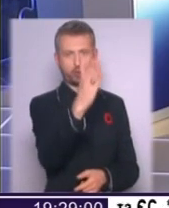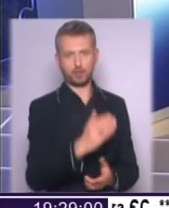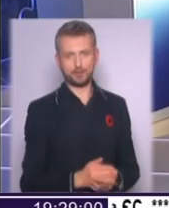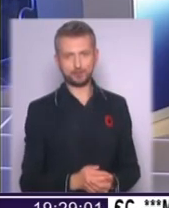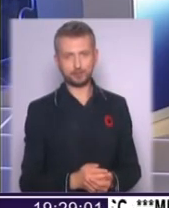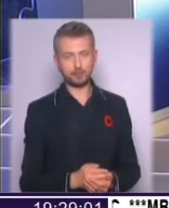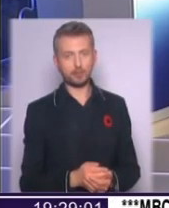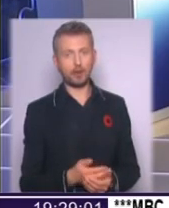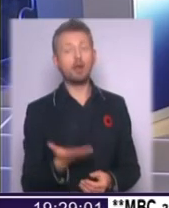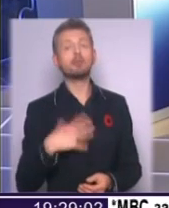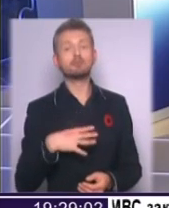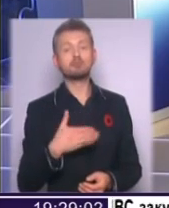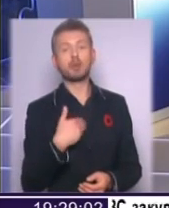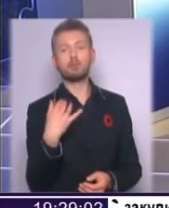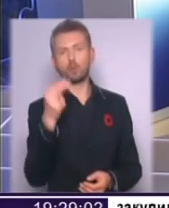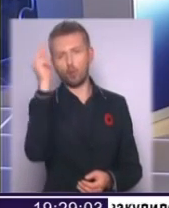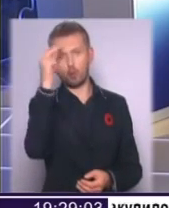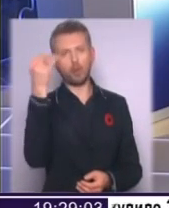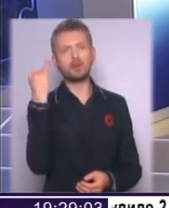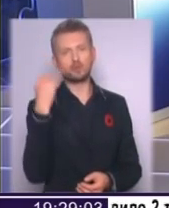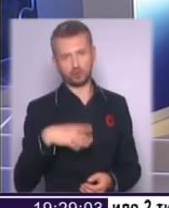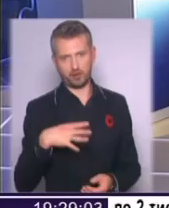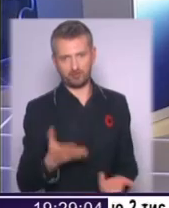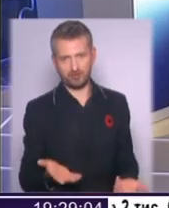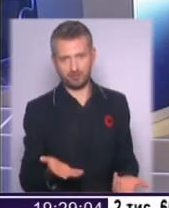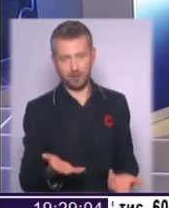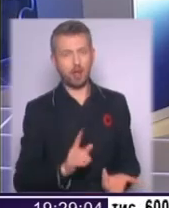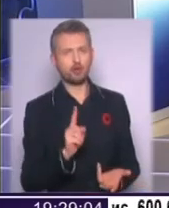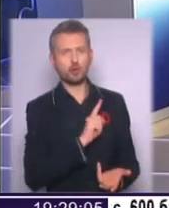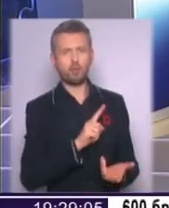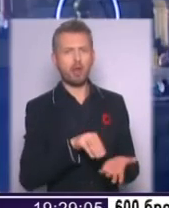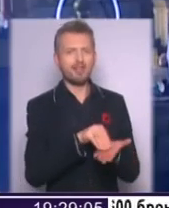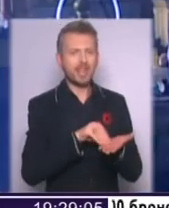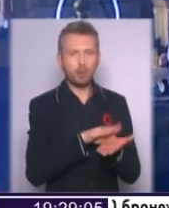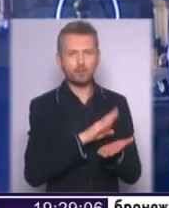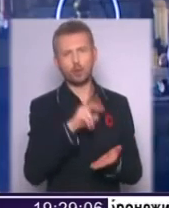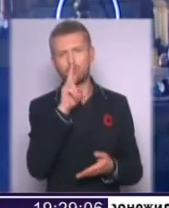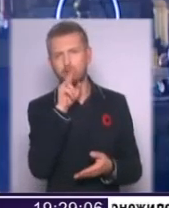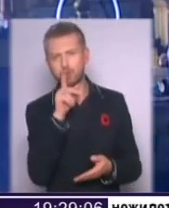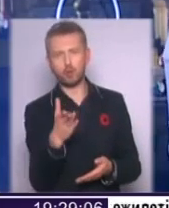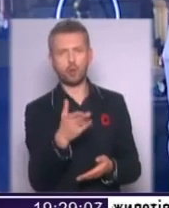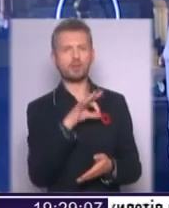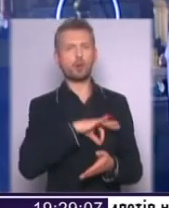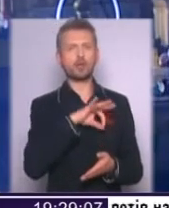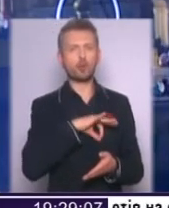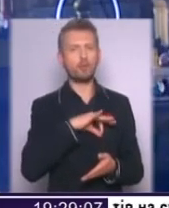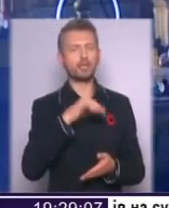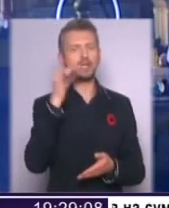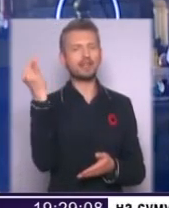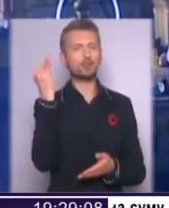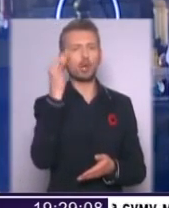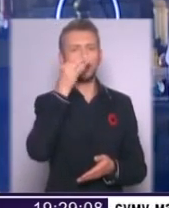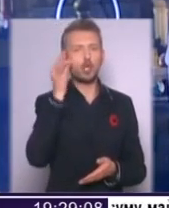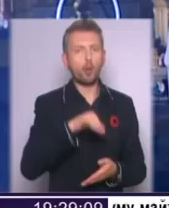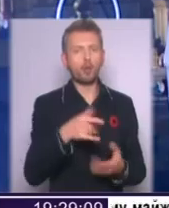тому що для чого нам уроки історії? Для того, щоб не повторювати помилок, використовувати досвід історичний на там, де